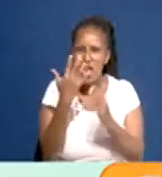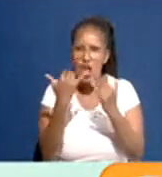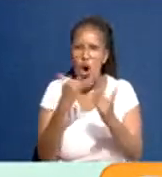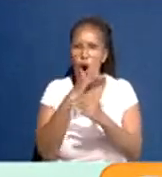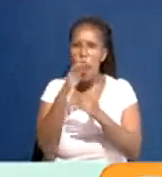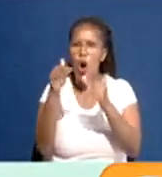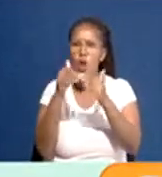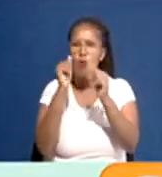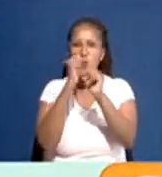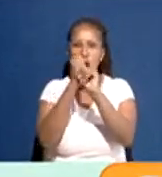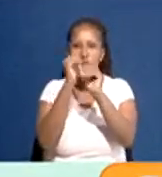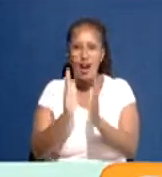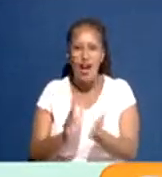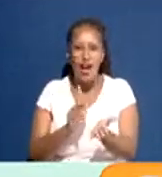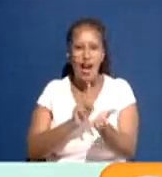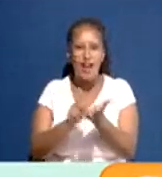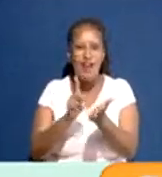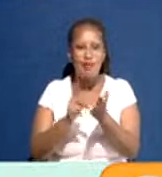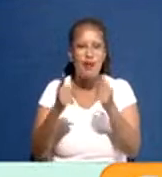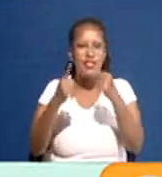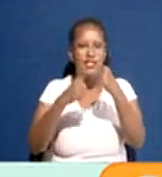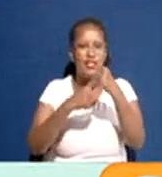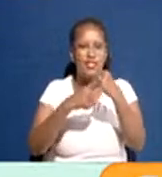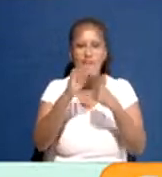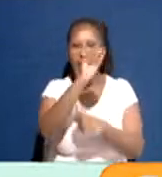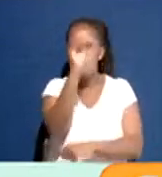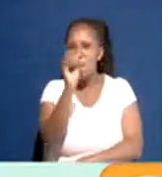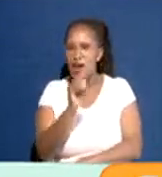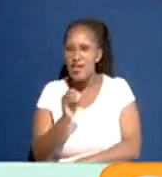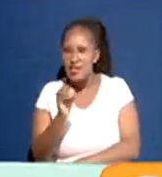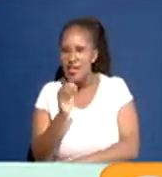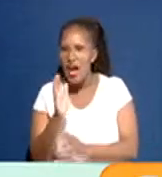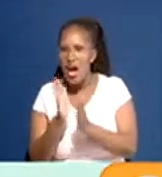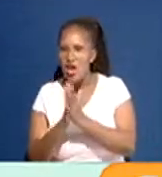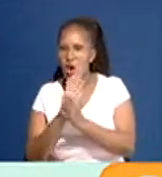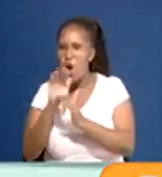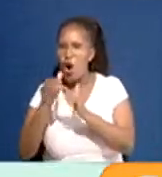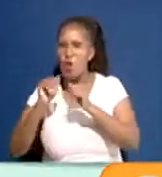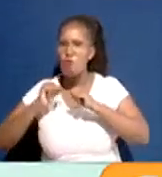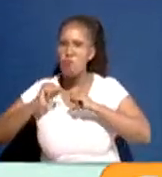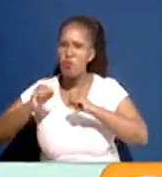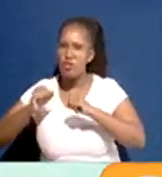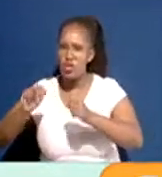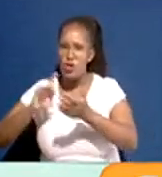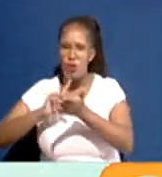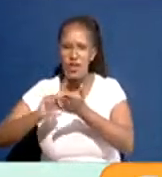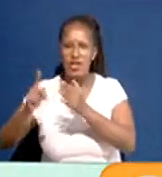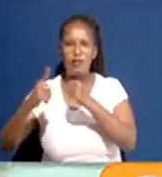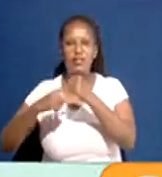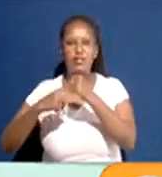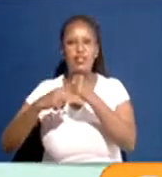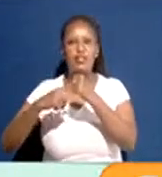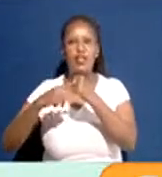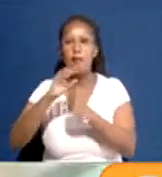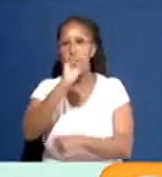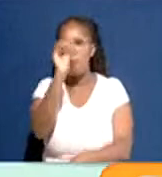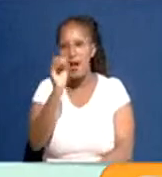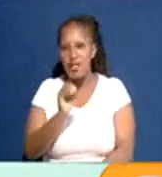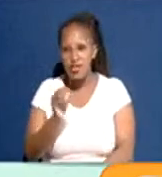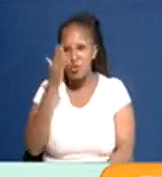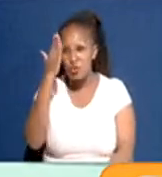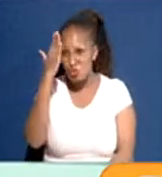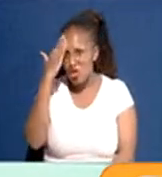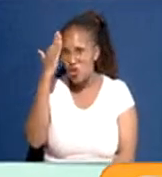mfanyikazi analipa 6% na kila employer analipa 6%. Na